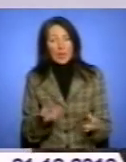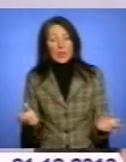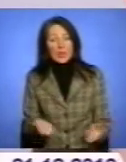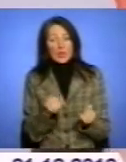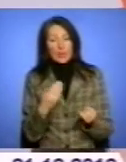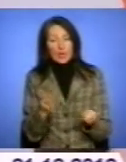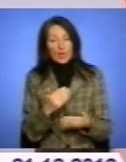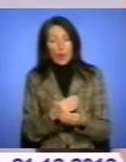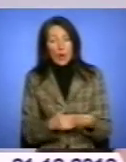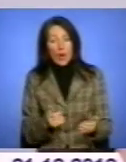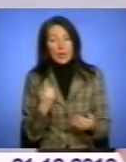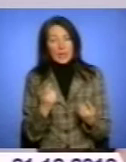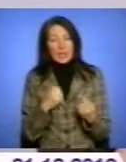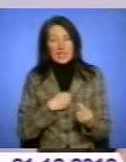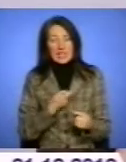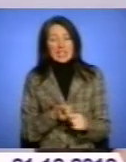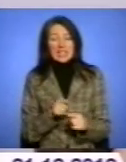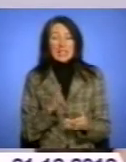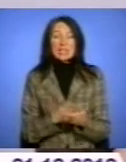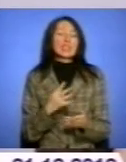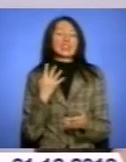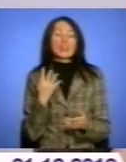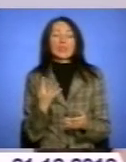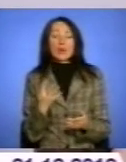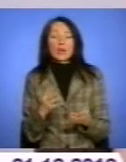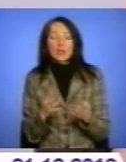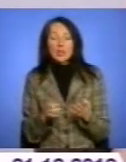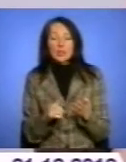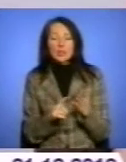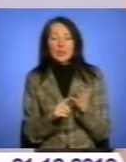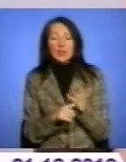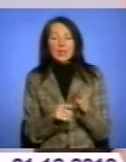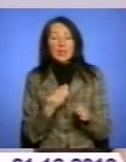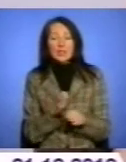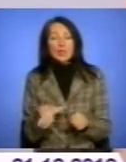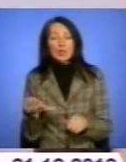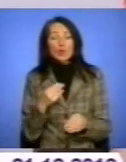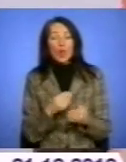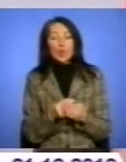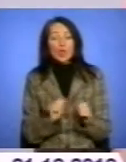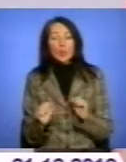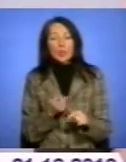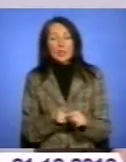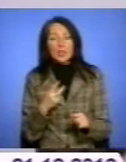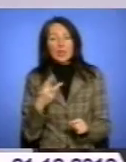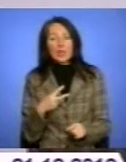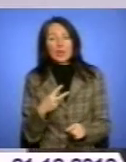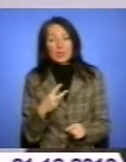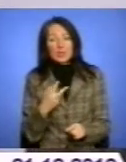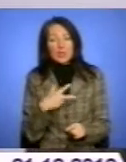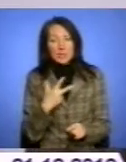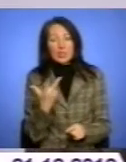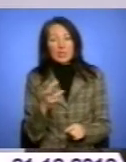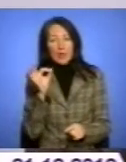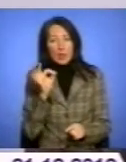на превеликий жаль, це є четверта частина від усього бюджету управління. Фактично, це 25, навіть більше, десь 32% від